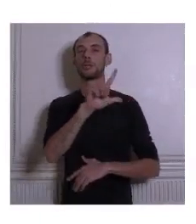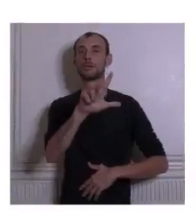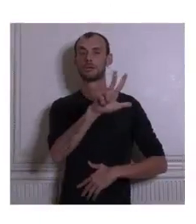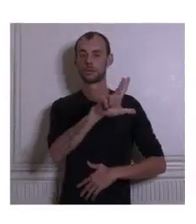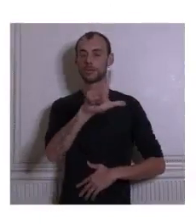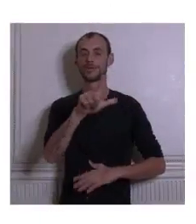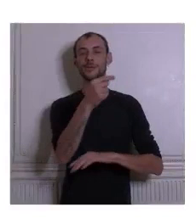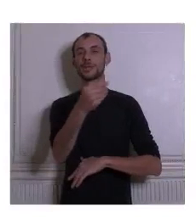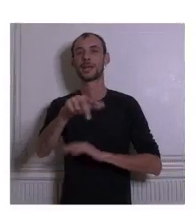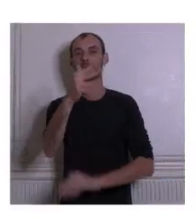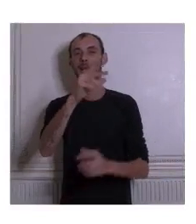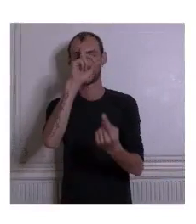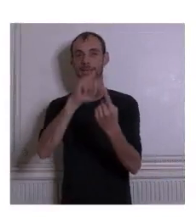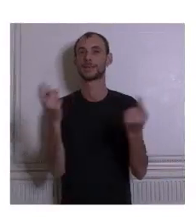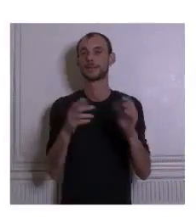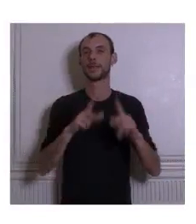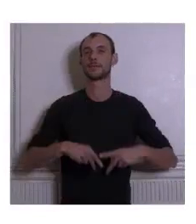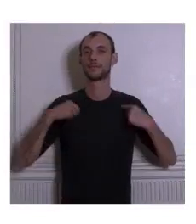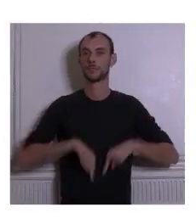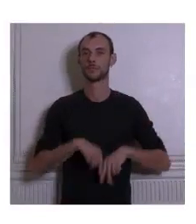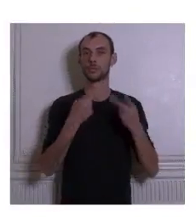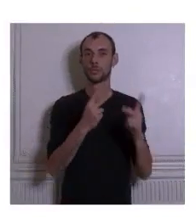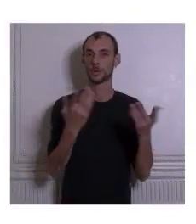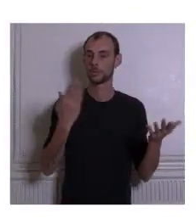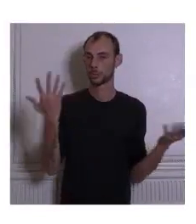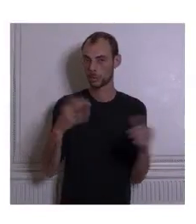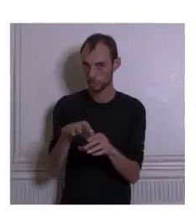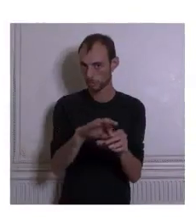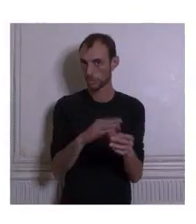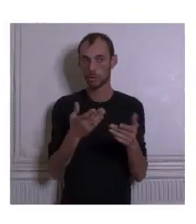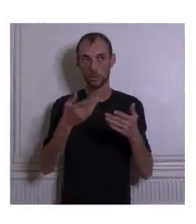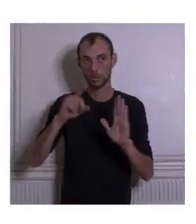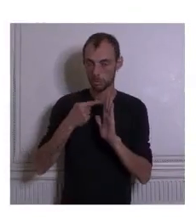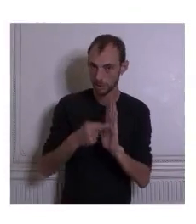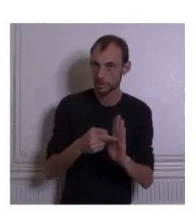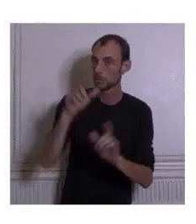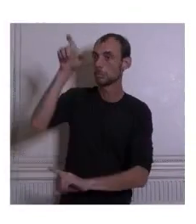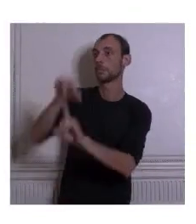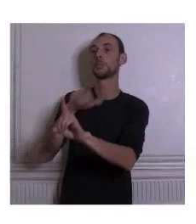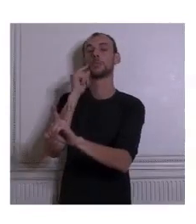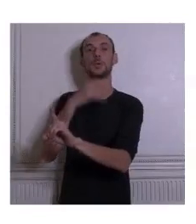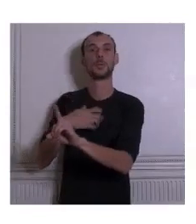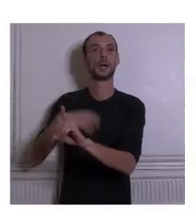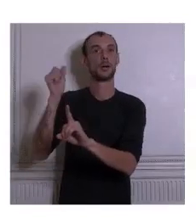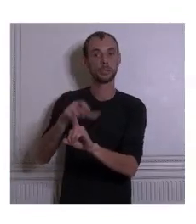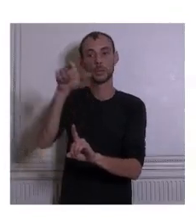la direction des services départementaux de l'éducation nationale de la Gironde et Talence.